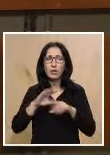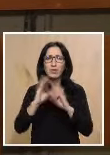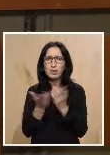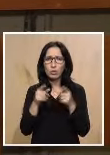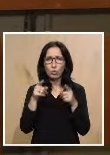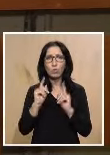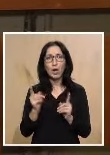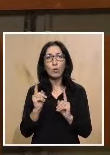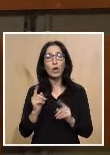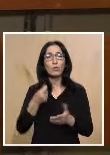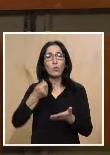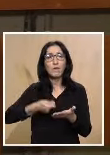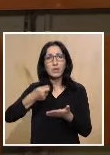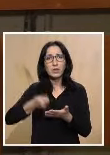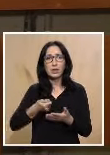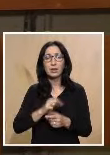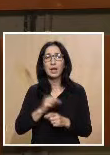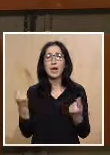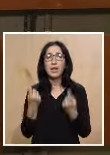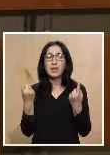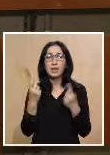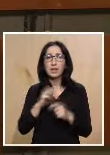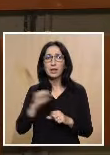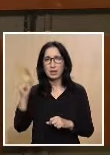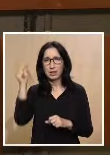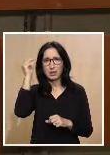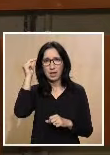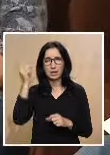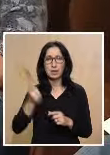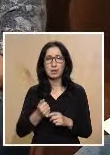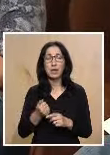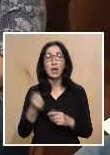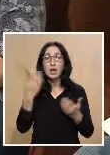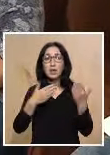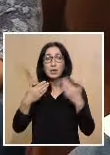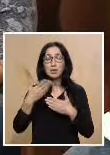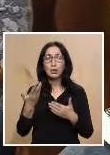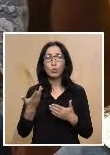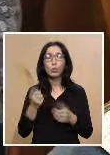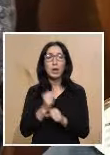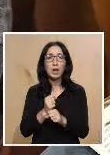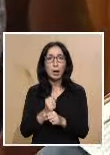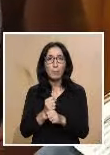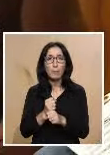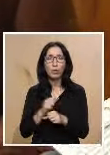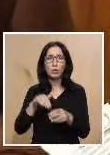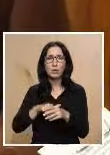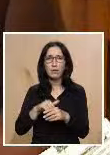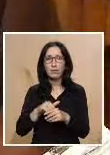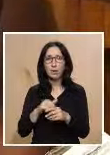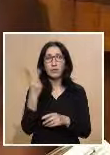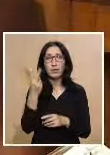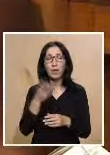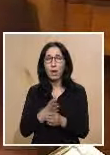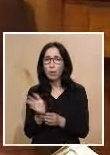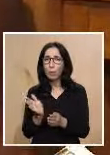сега инвестирате енергията и знанията си. Институтът работи в